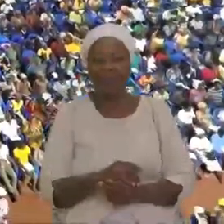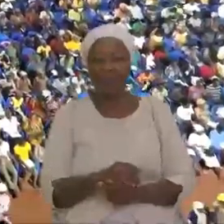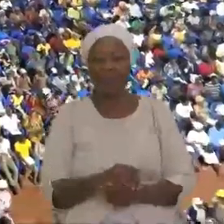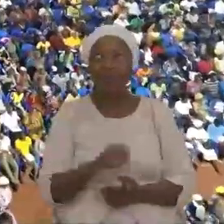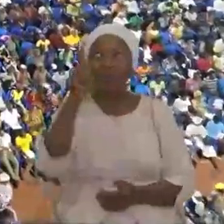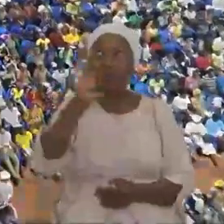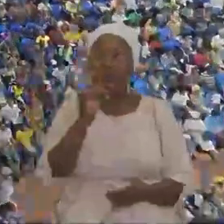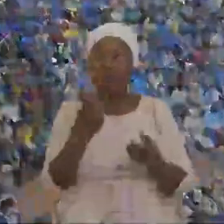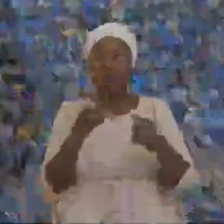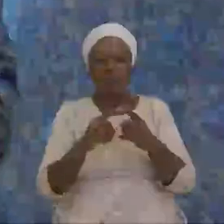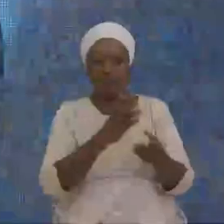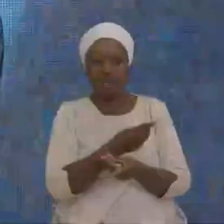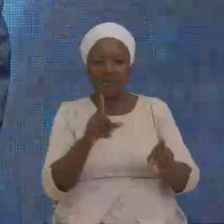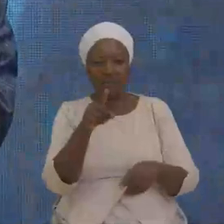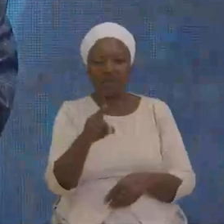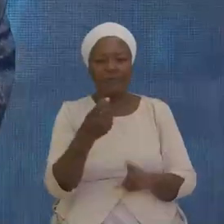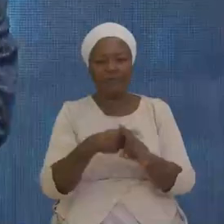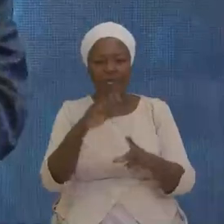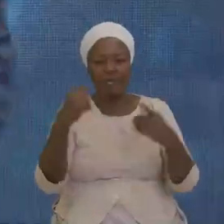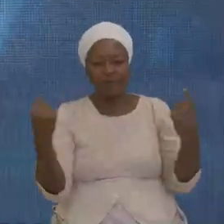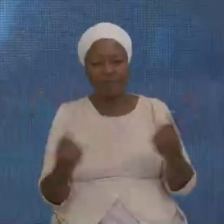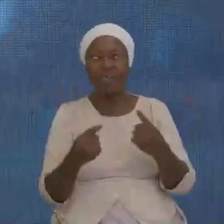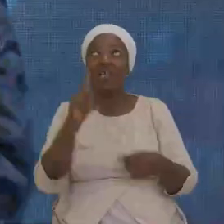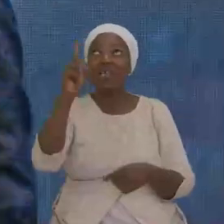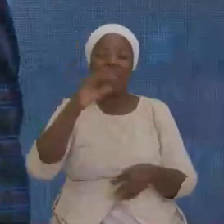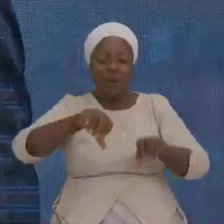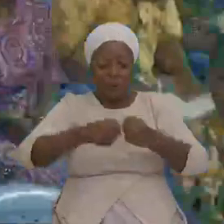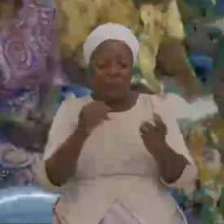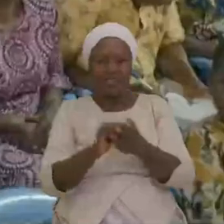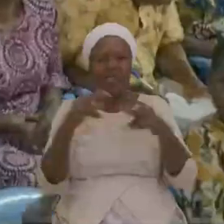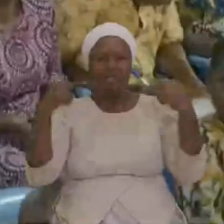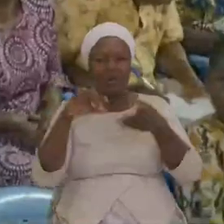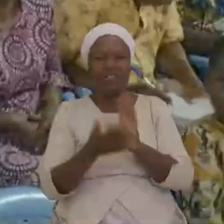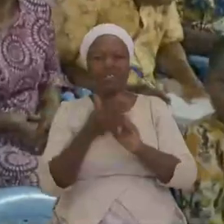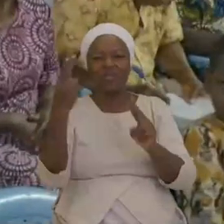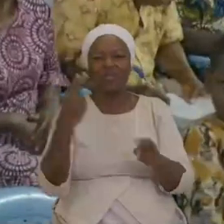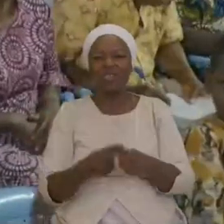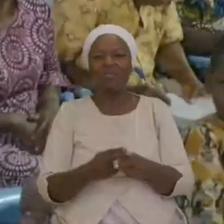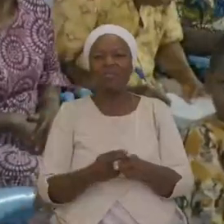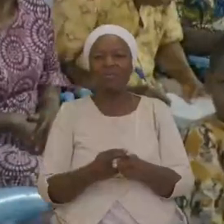Il est venu te délivrer de tes péchés. Il va briser ce joug.